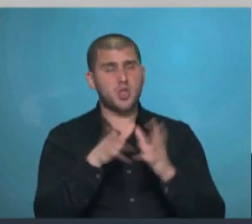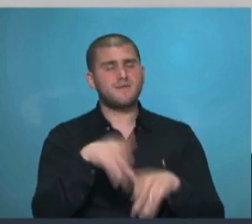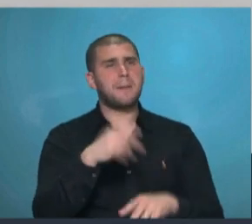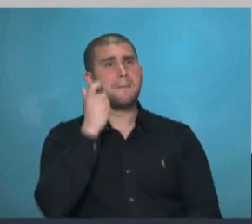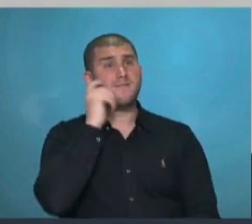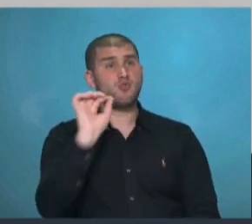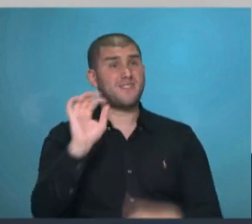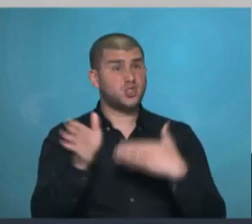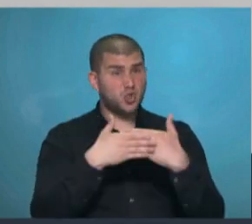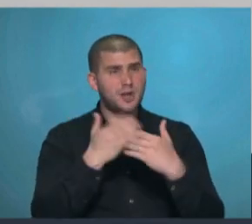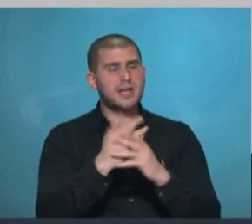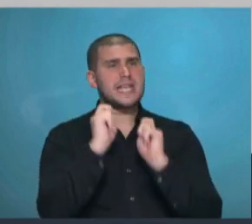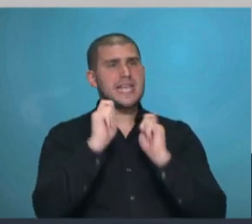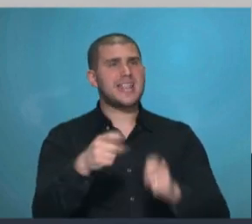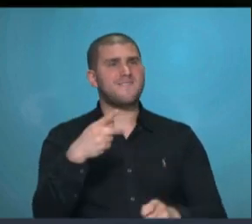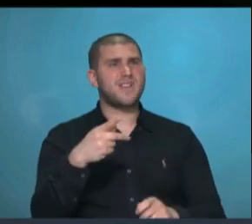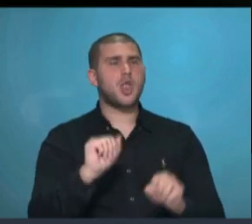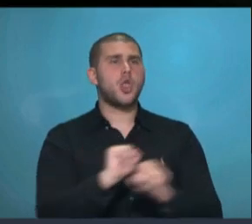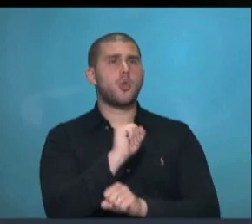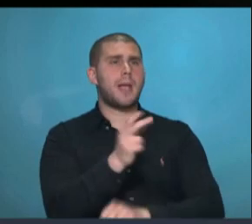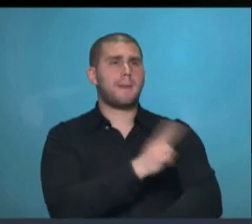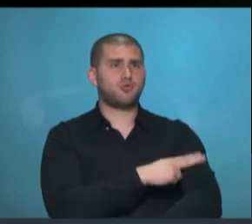אשתו, הגיש פריד תלונה במשטרה.